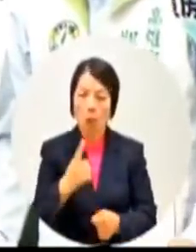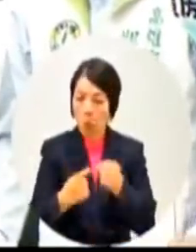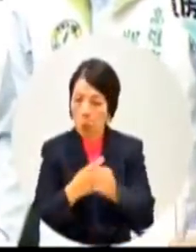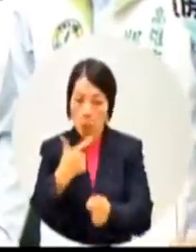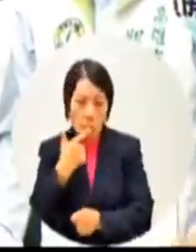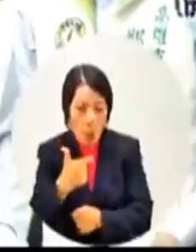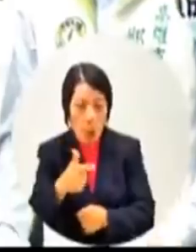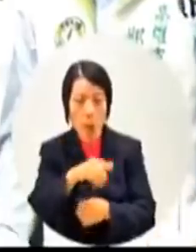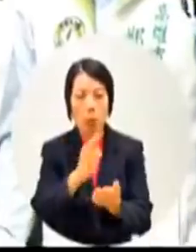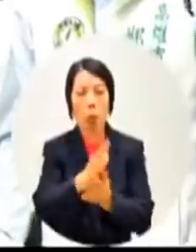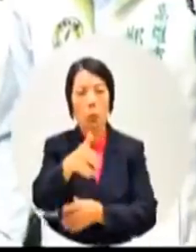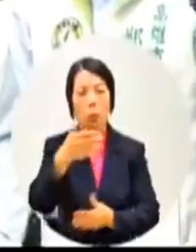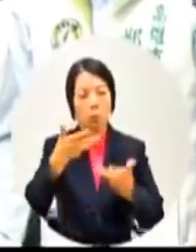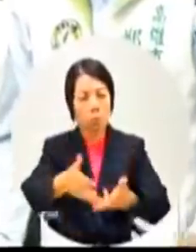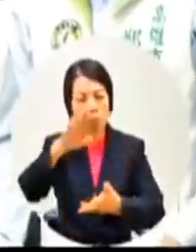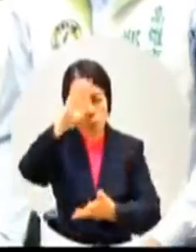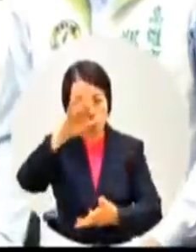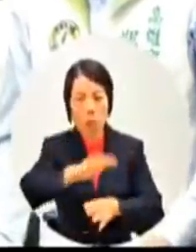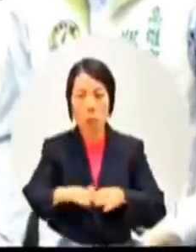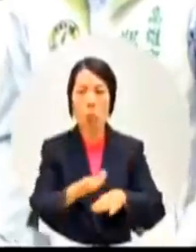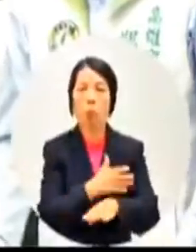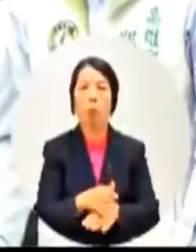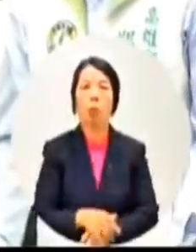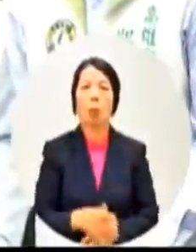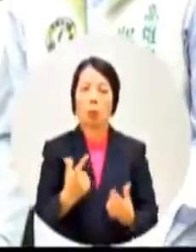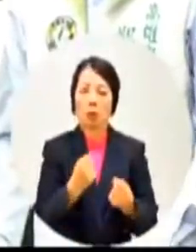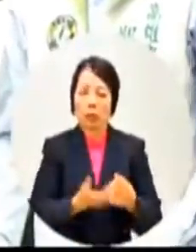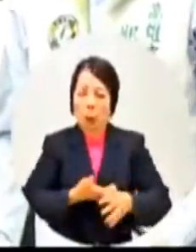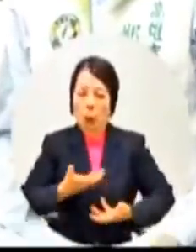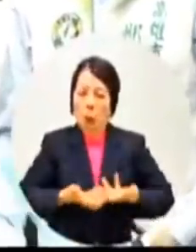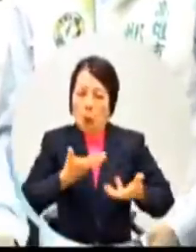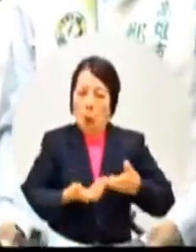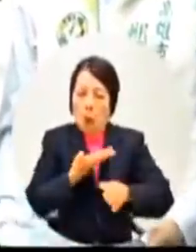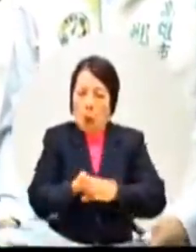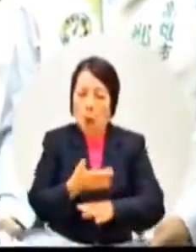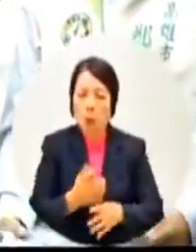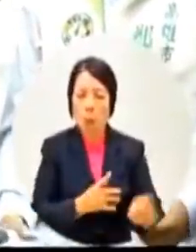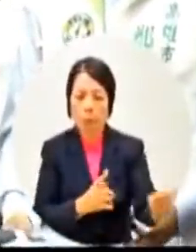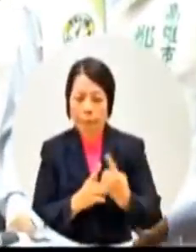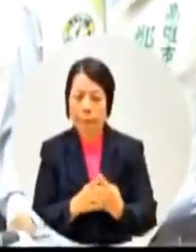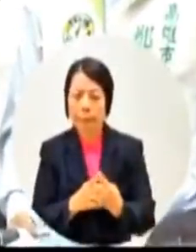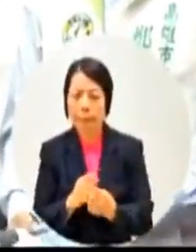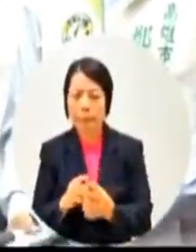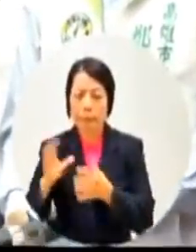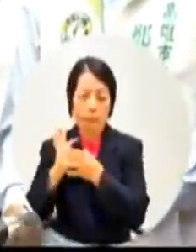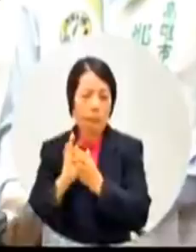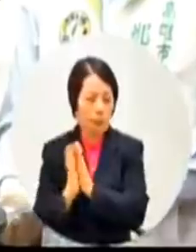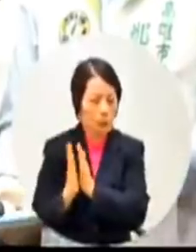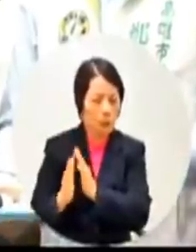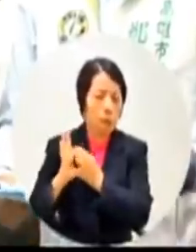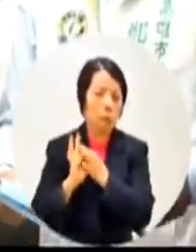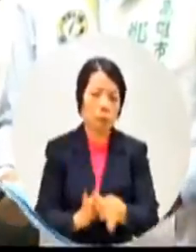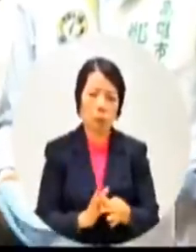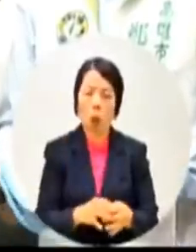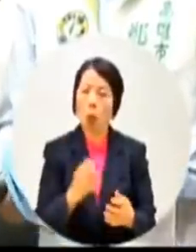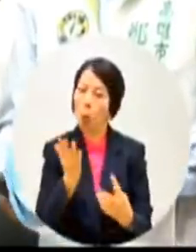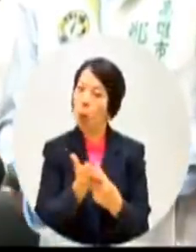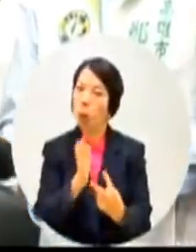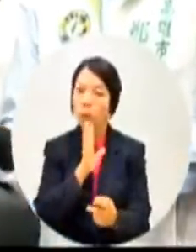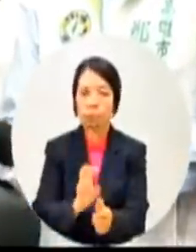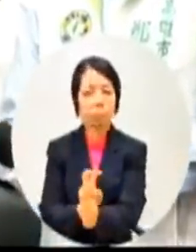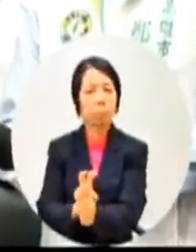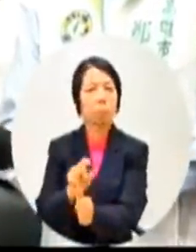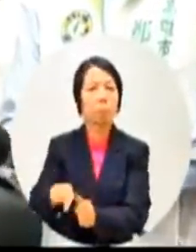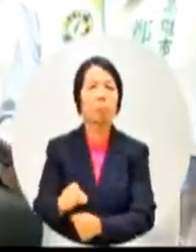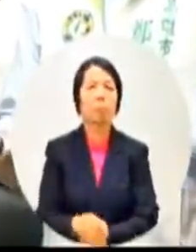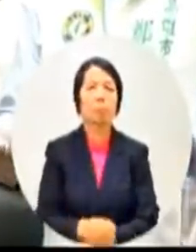依照原本的热忱继续陪他聊天，还是会去照顾他？我要在这里很慎重告诉你年轻人的想法：，家